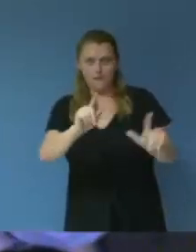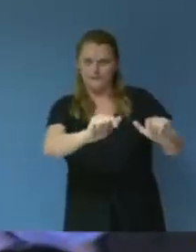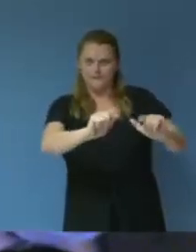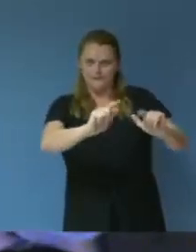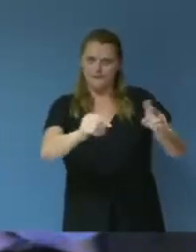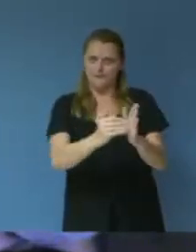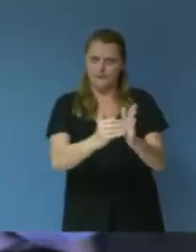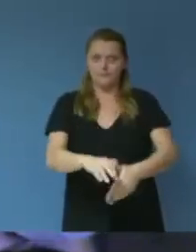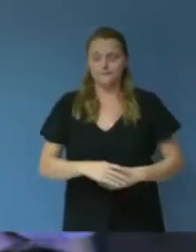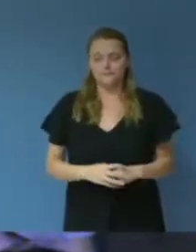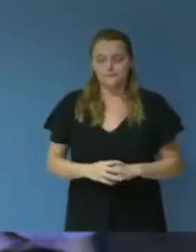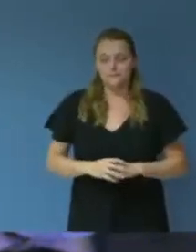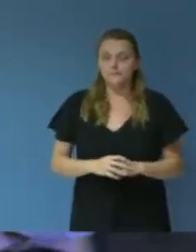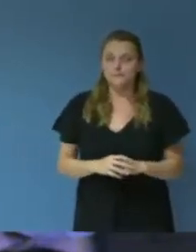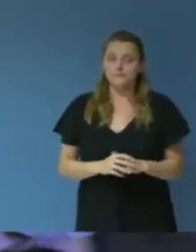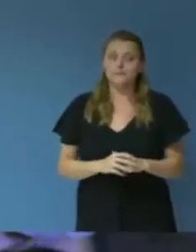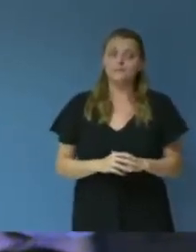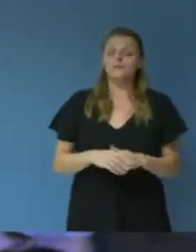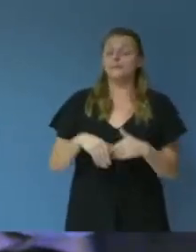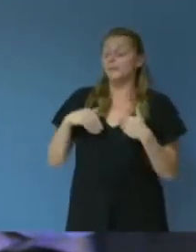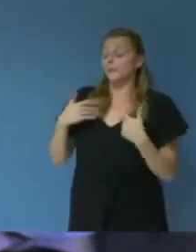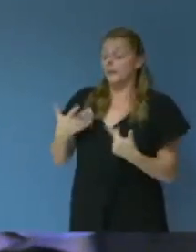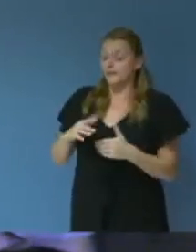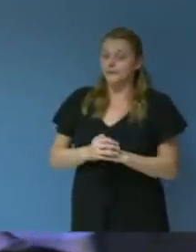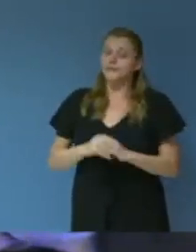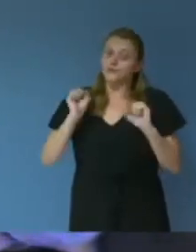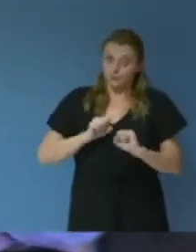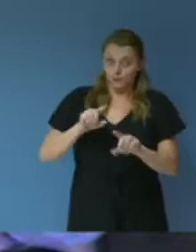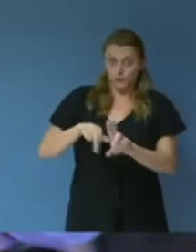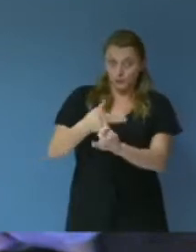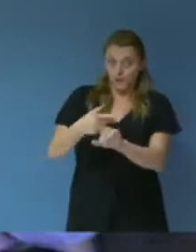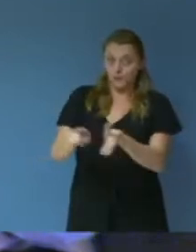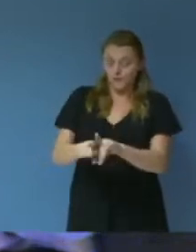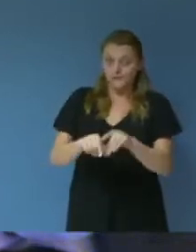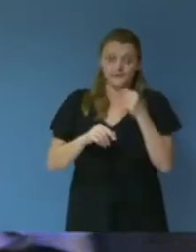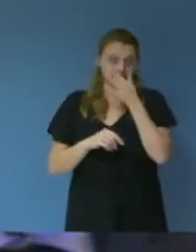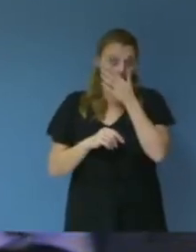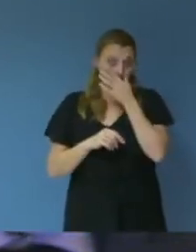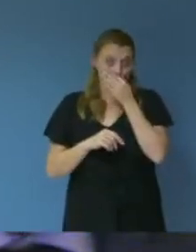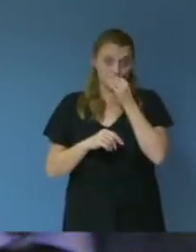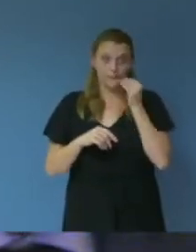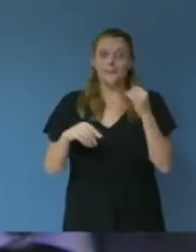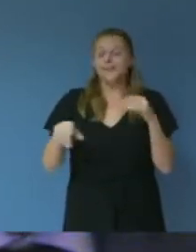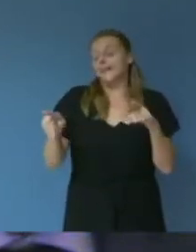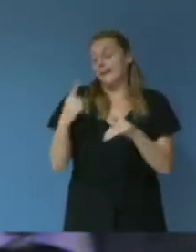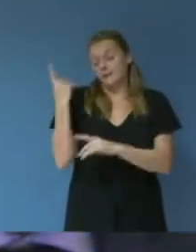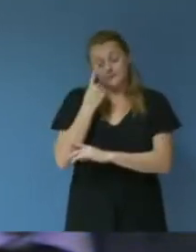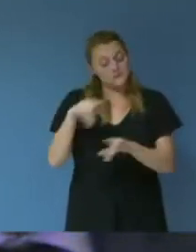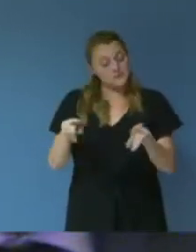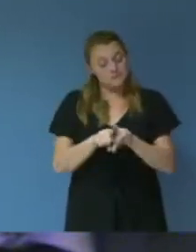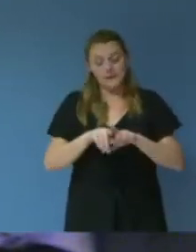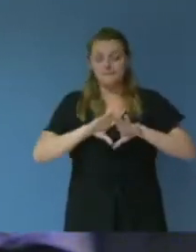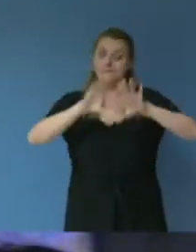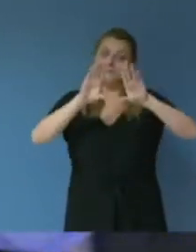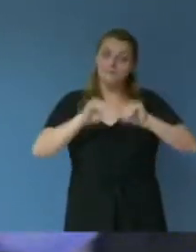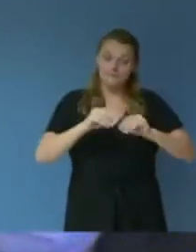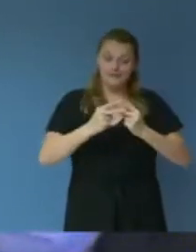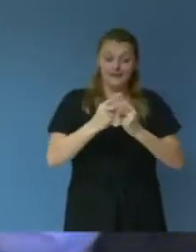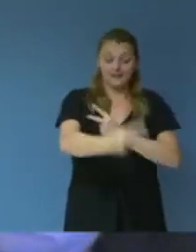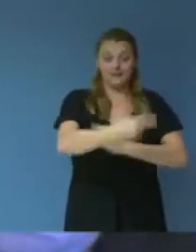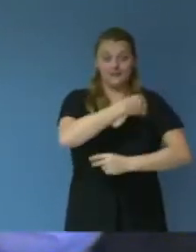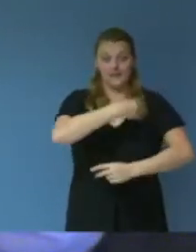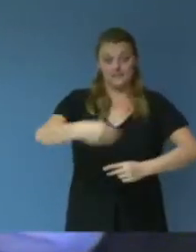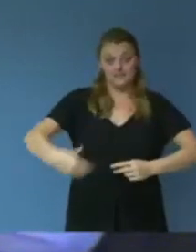Monsieur Philippot, je vais me permettre de vous répondre également, toujours sur l'esplanade Simone Veil. Vous auriez voulu qu'on y mette de l'eau, mais pour y mettre une fontaine, il